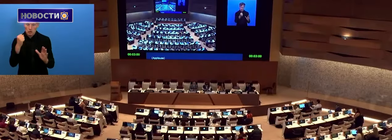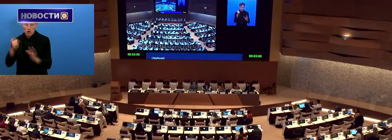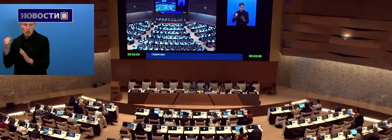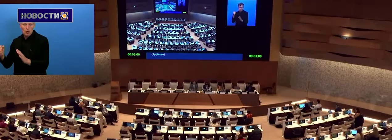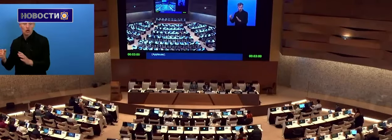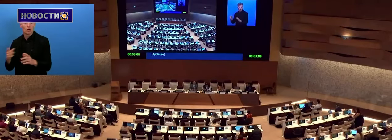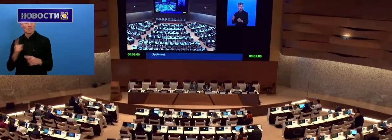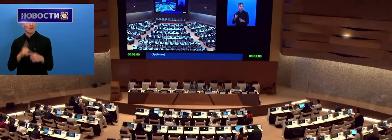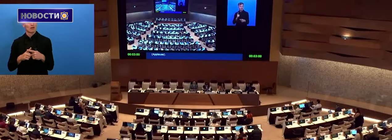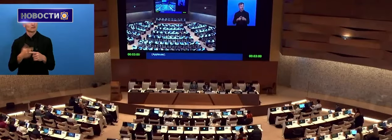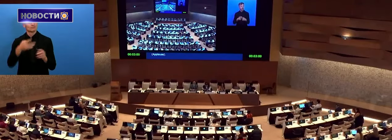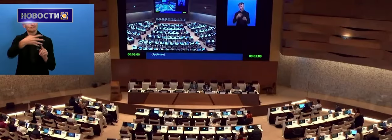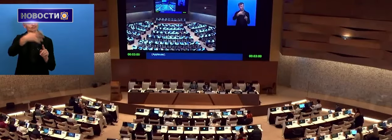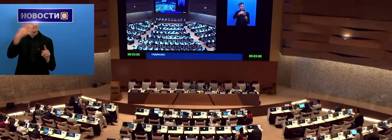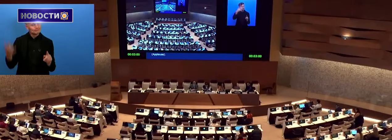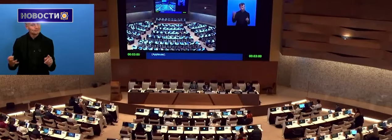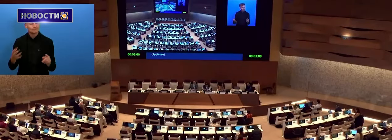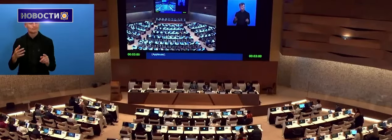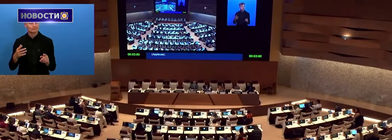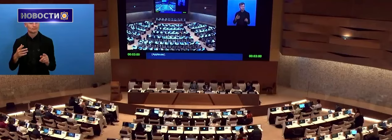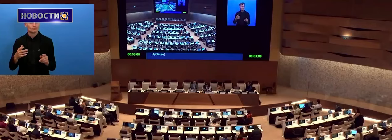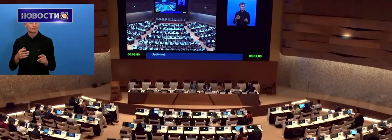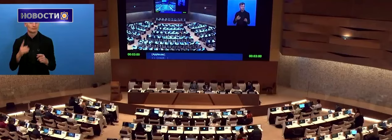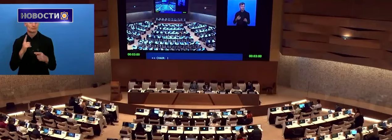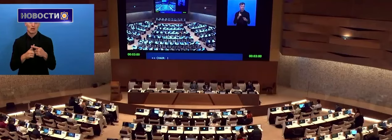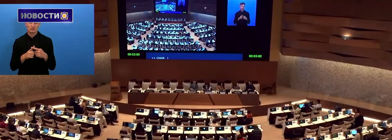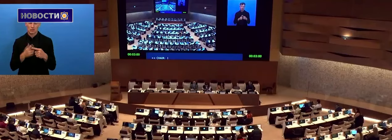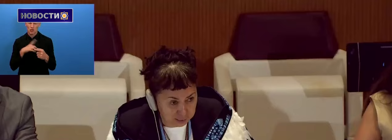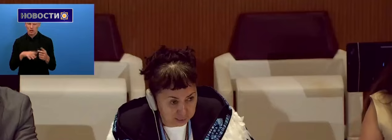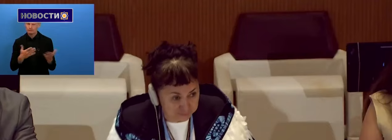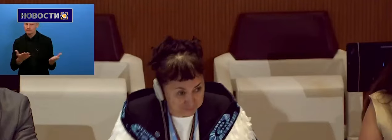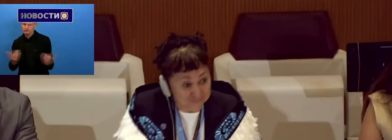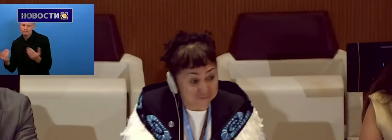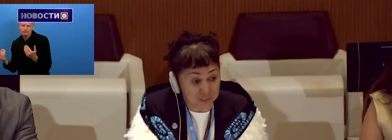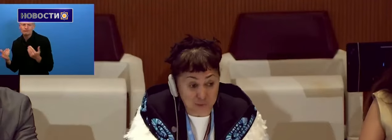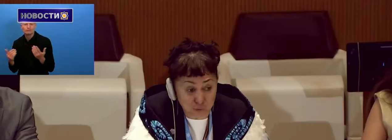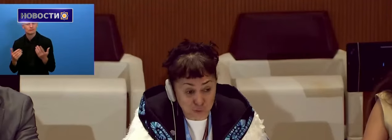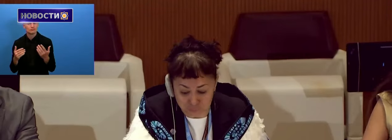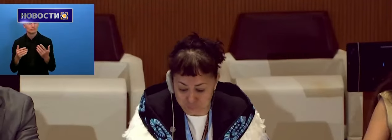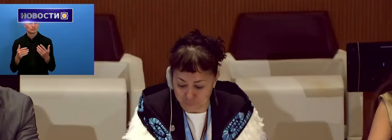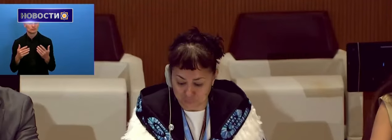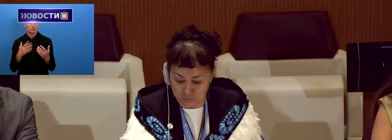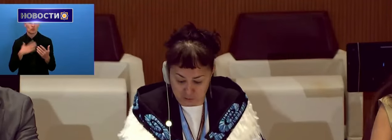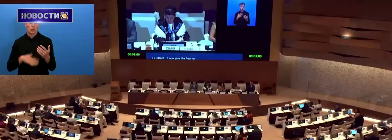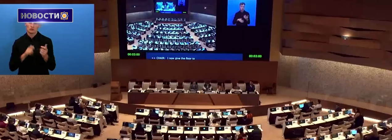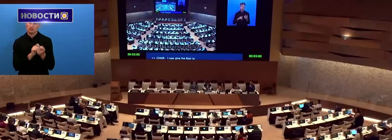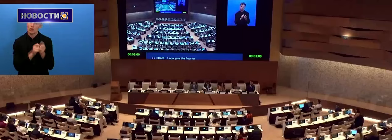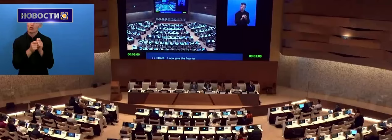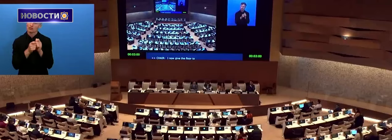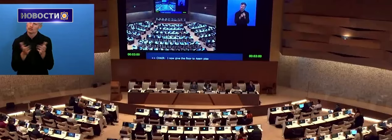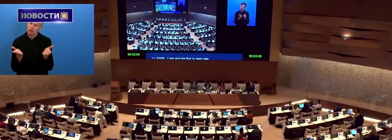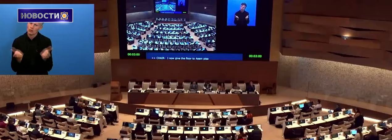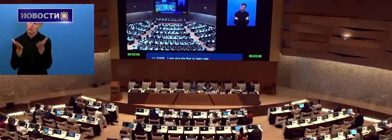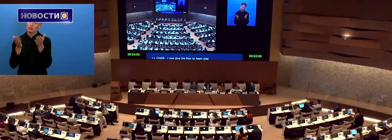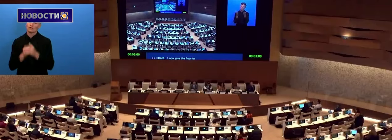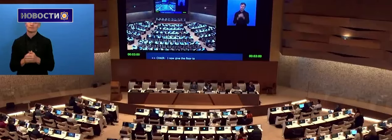госпожа президент, позвольте поздравить вас с избранием. На протяжении нескольких десятилетий мы работали и посвящали дни и ночи,